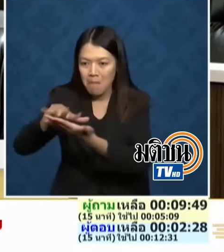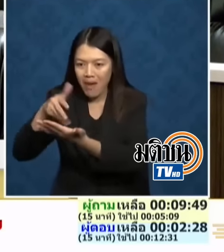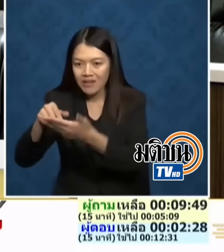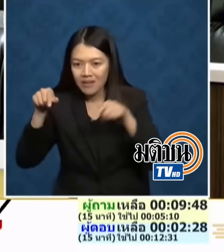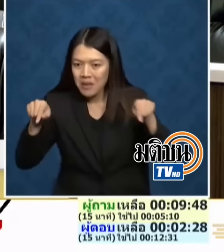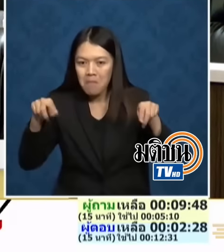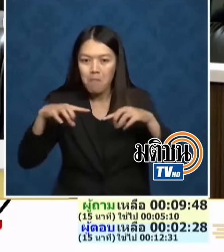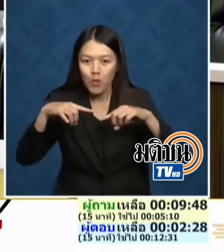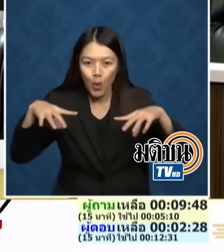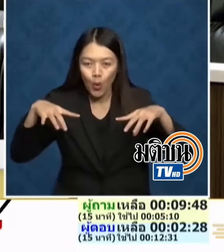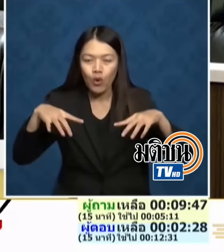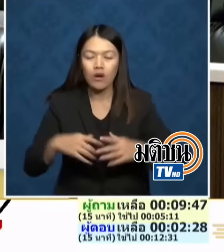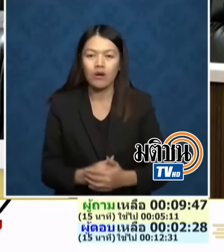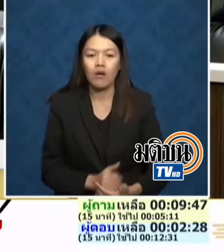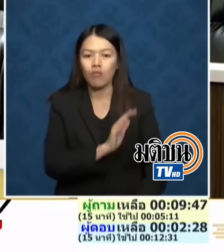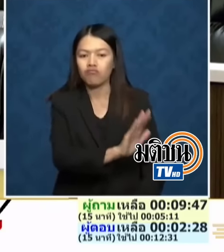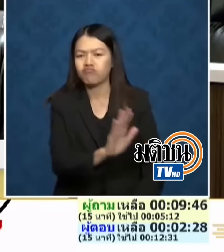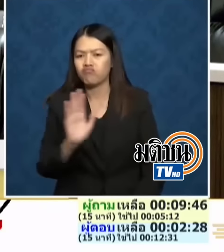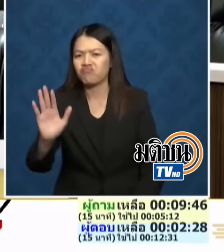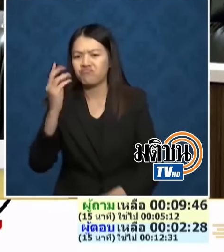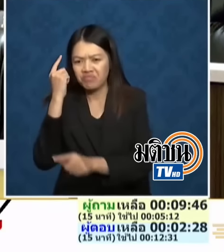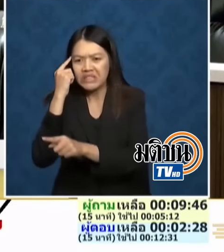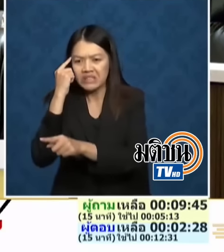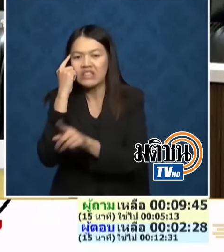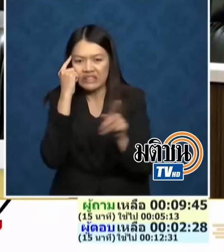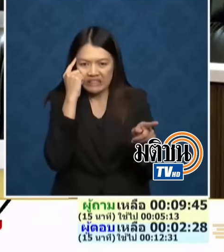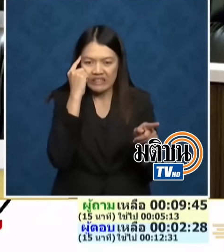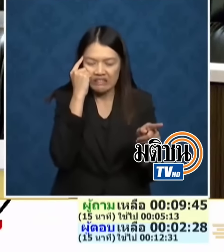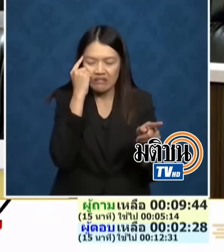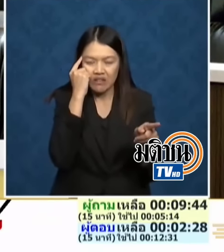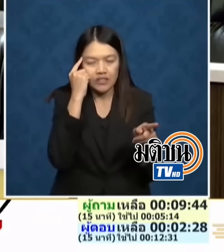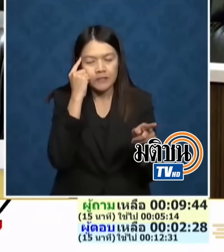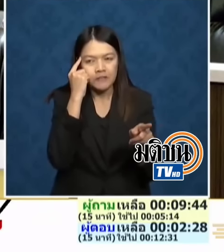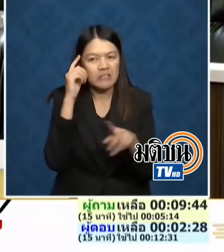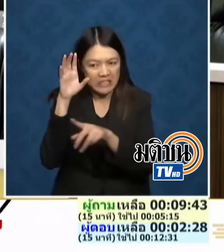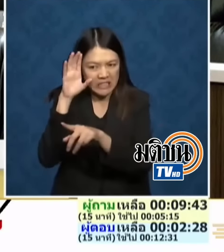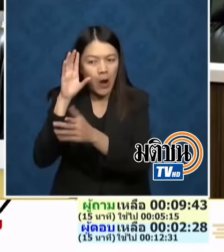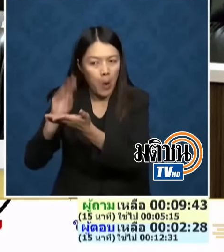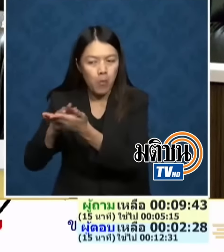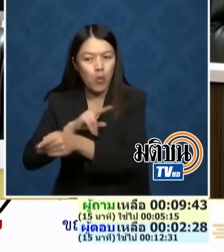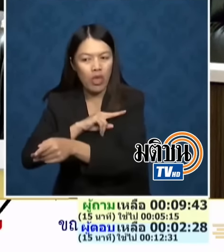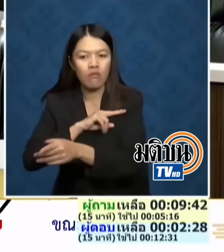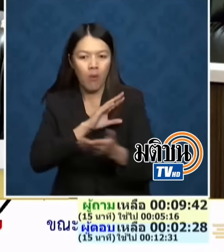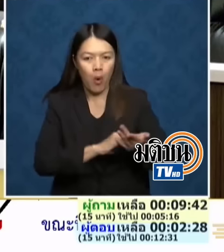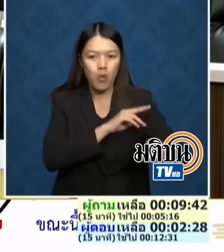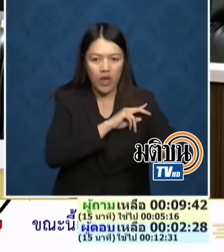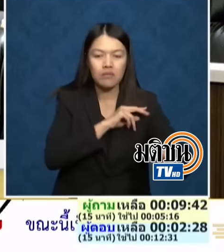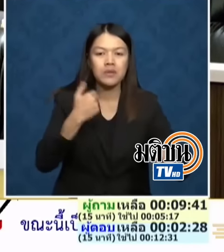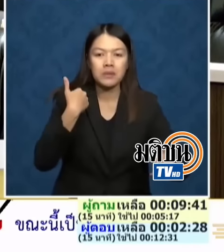หนวยงานก็มีความเห็นที่แตกต่างและเชื่อข้อมูลของตัวเอง